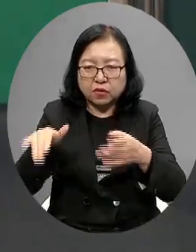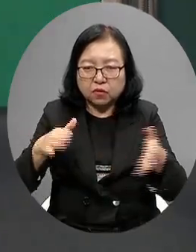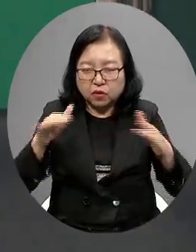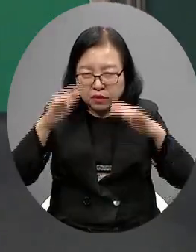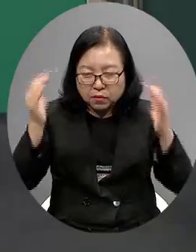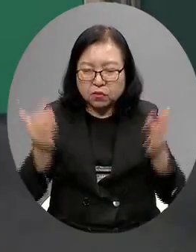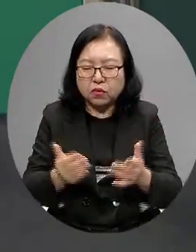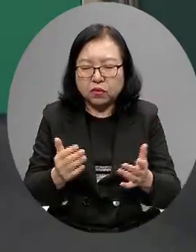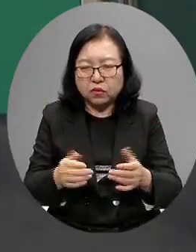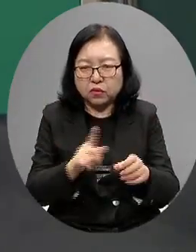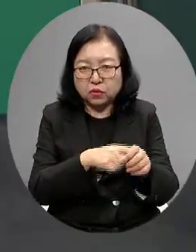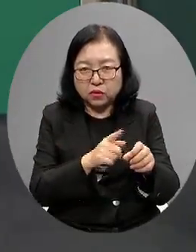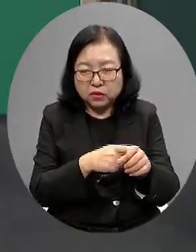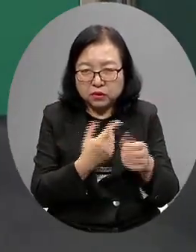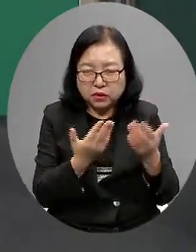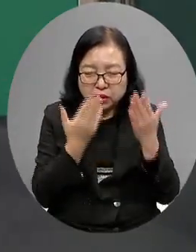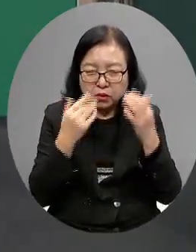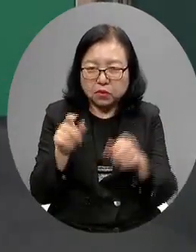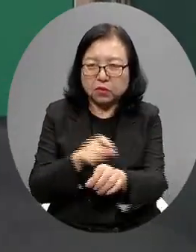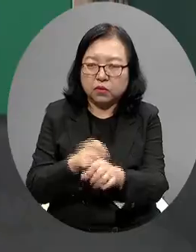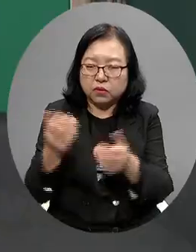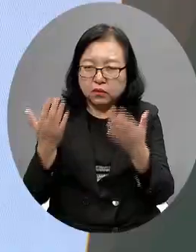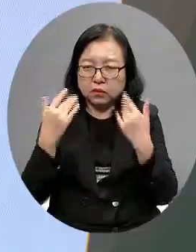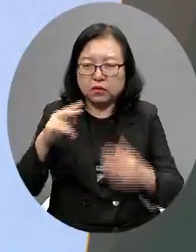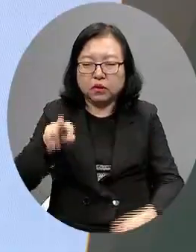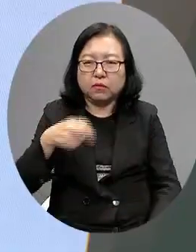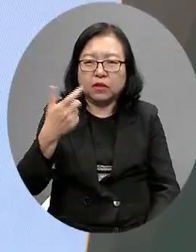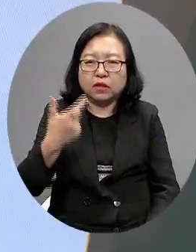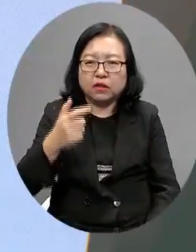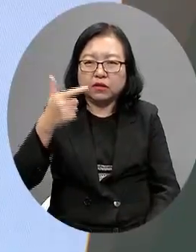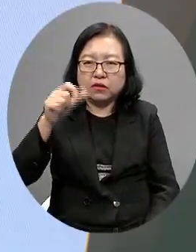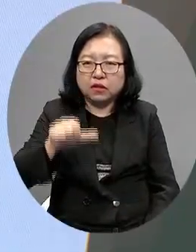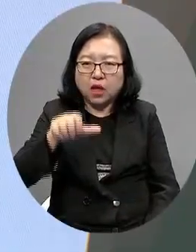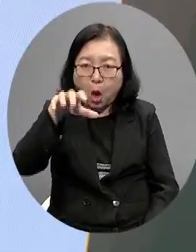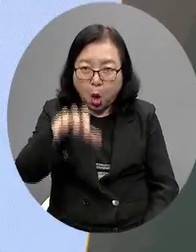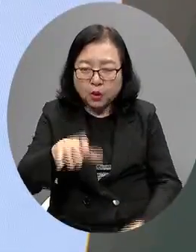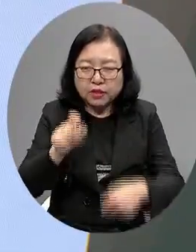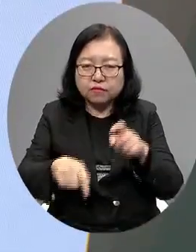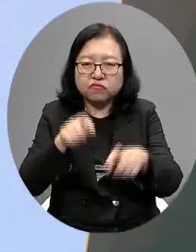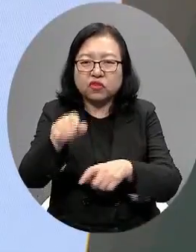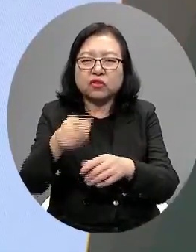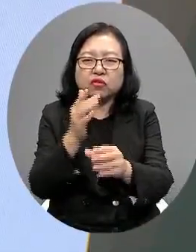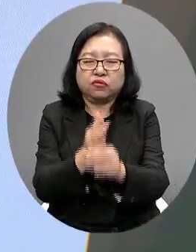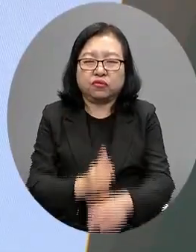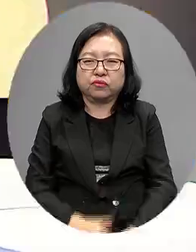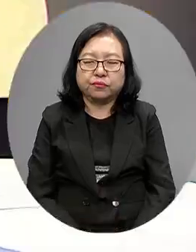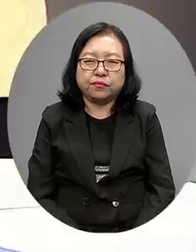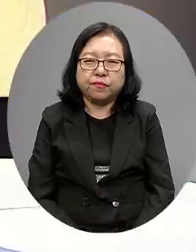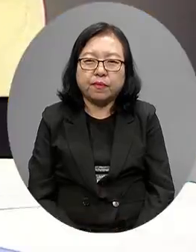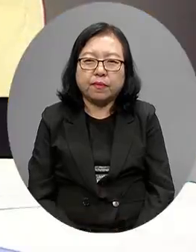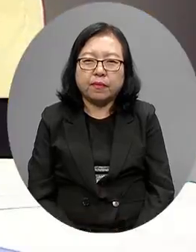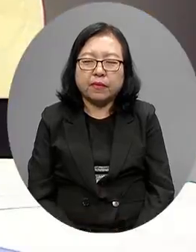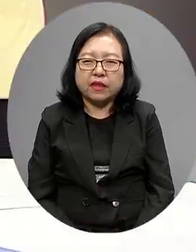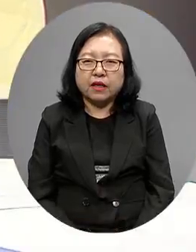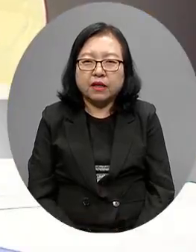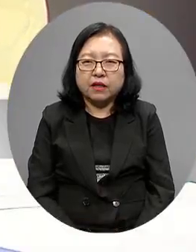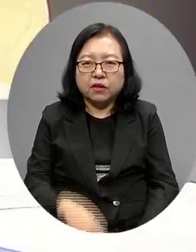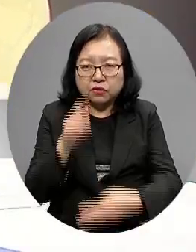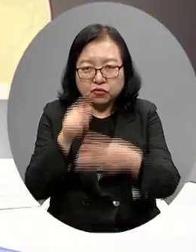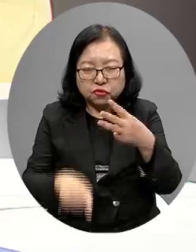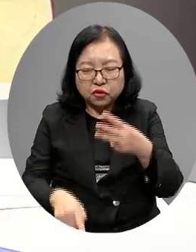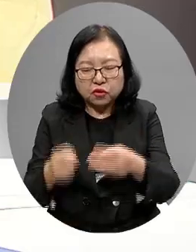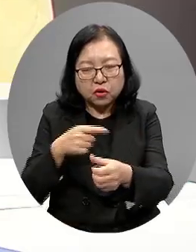초등학교와 특수학교 200 예순 다섯 곳에서 시행되고 있습니다 윤건영